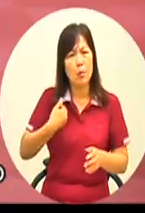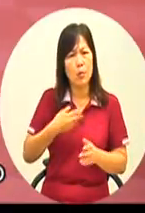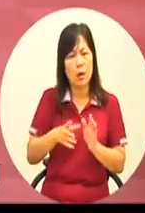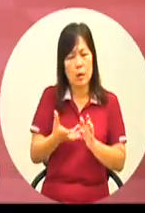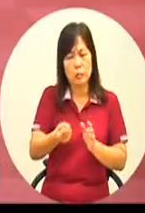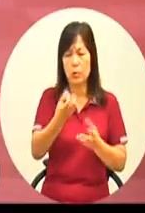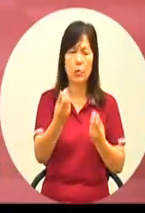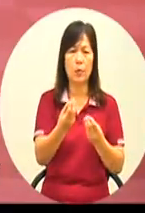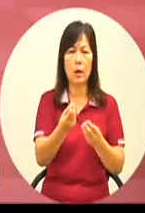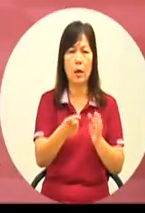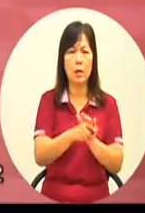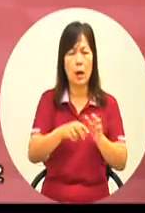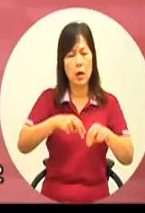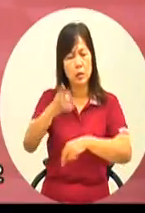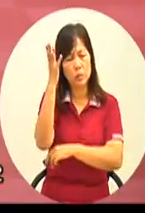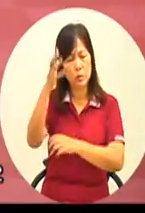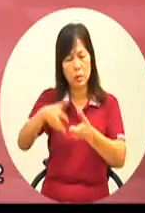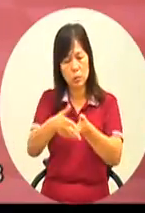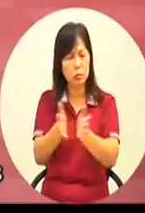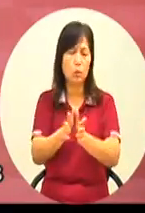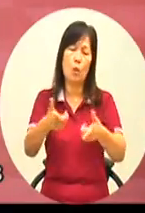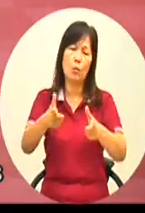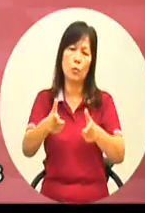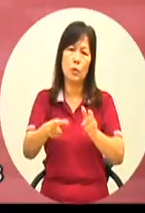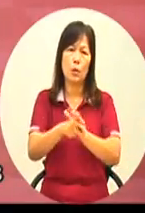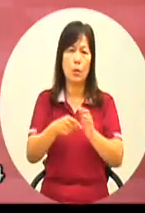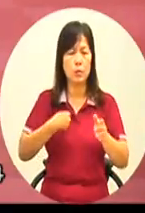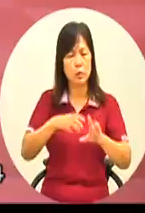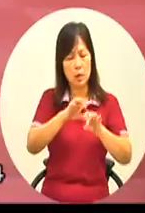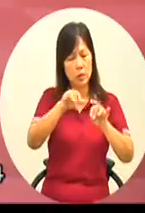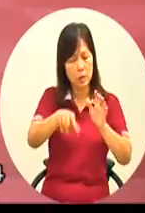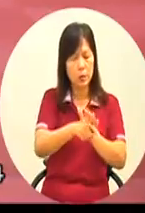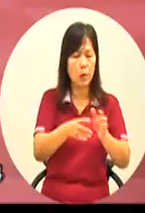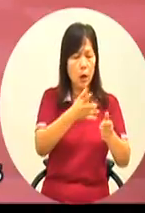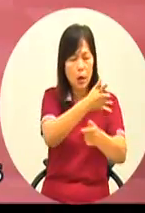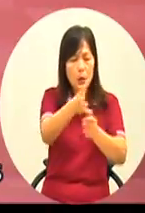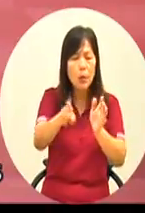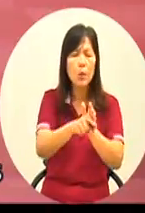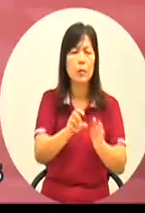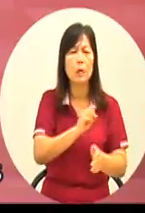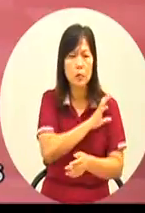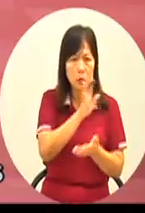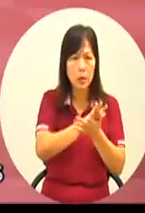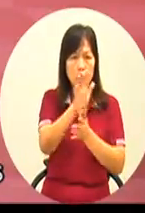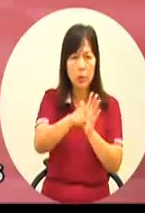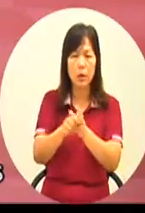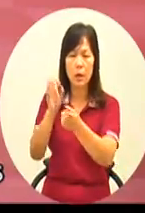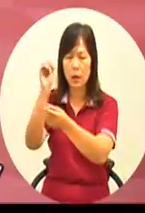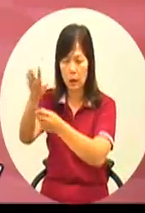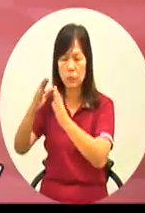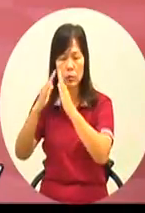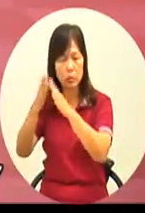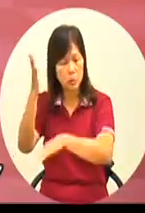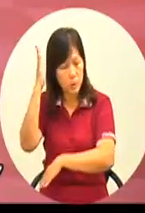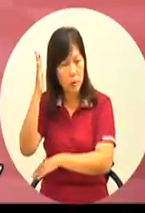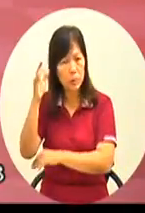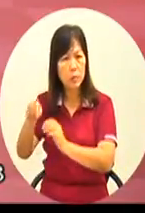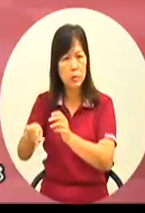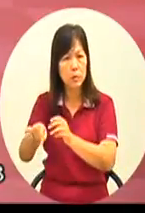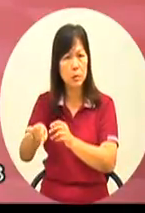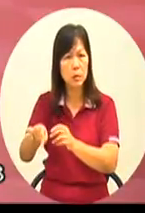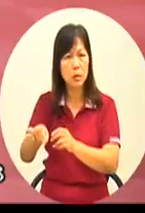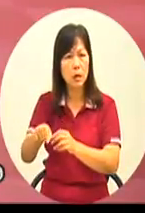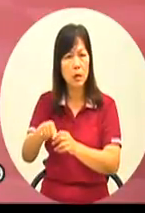权力，我也不是行政机关，我只能做我的地方民意机构的结果，来告诉政府说，哎，有这样